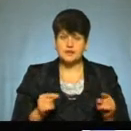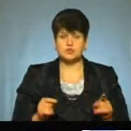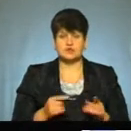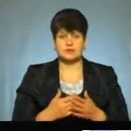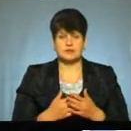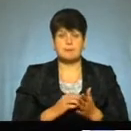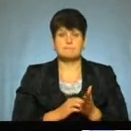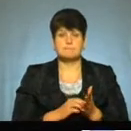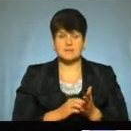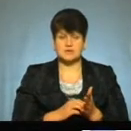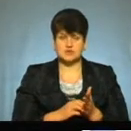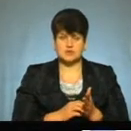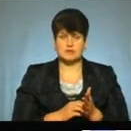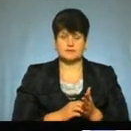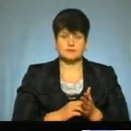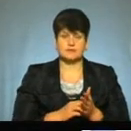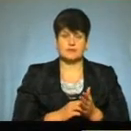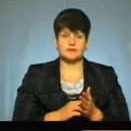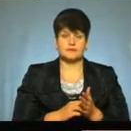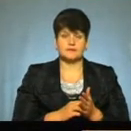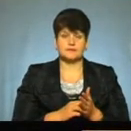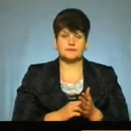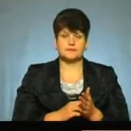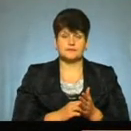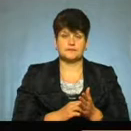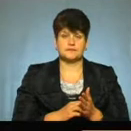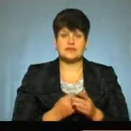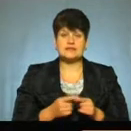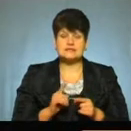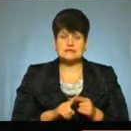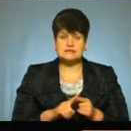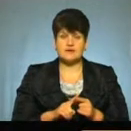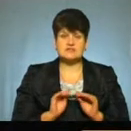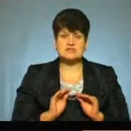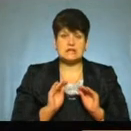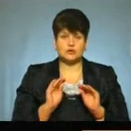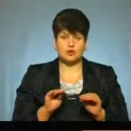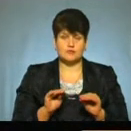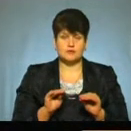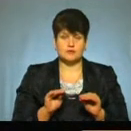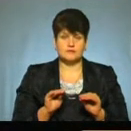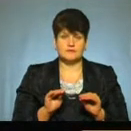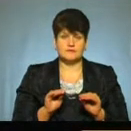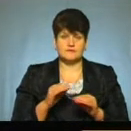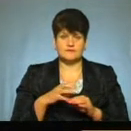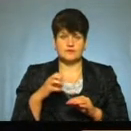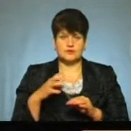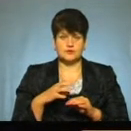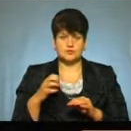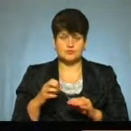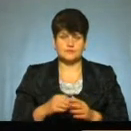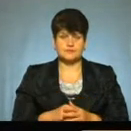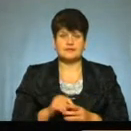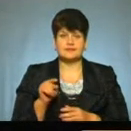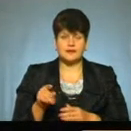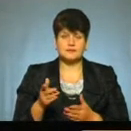скажімо, причина, яка призводить до таких, да, це встановлення спонукально-витяжної системи.